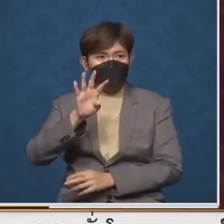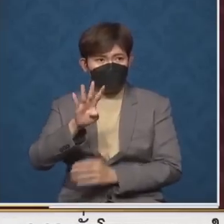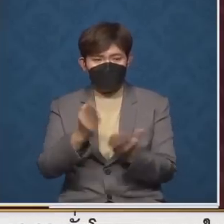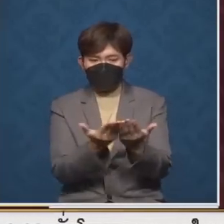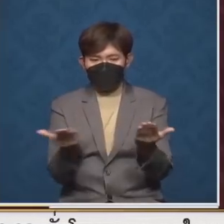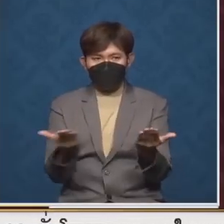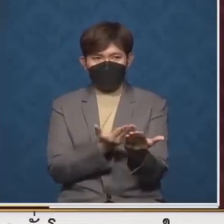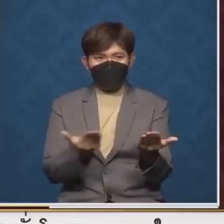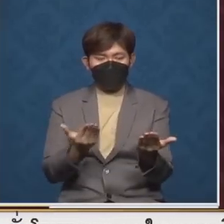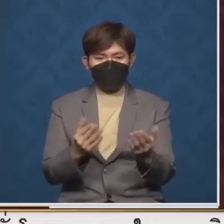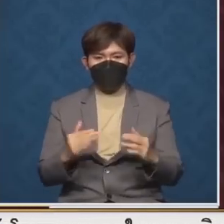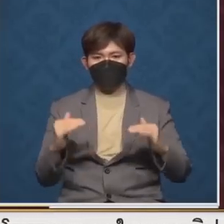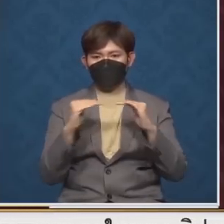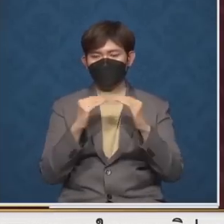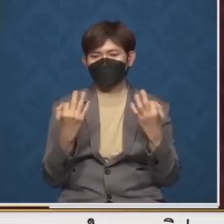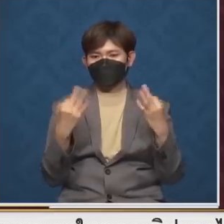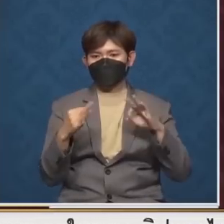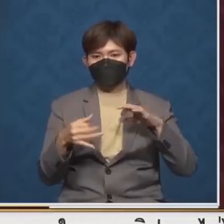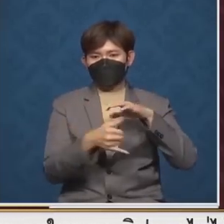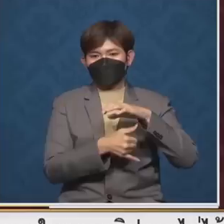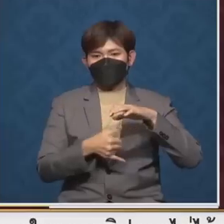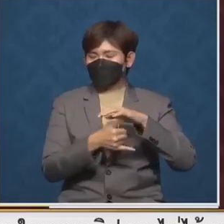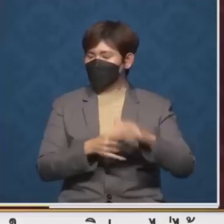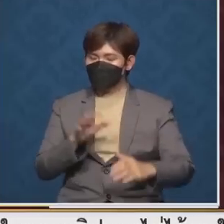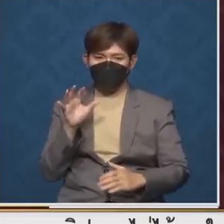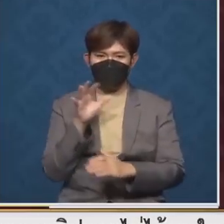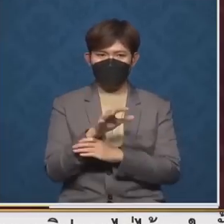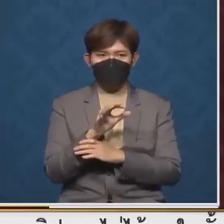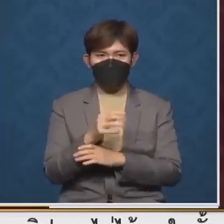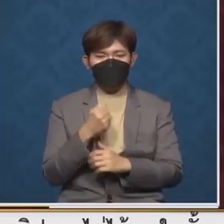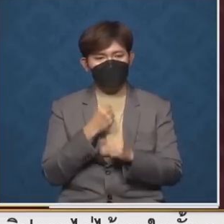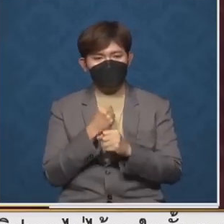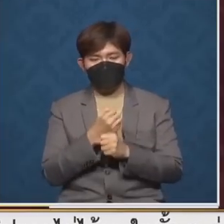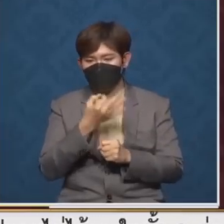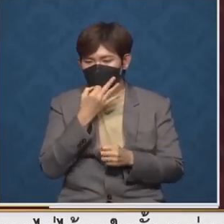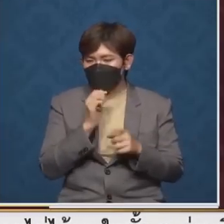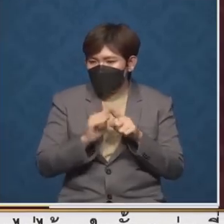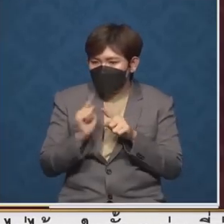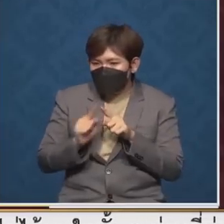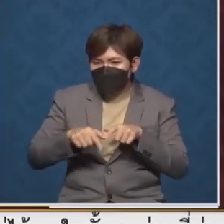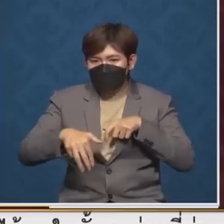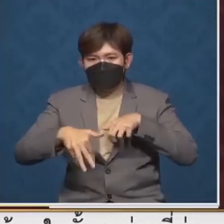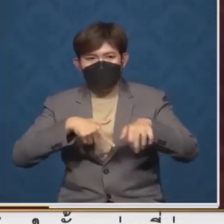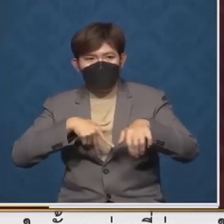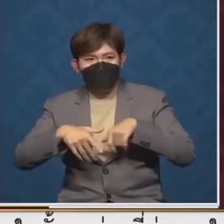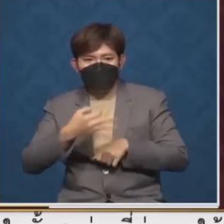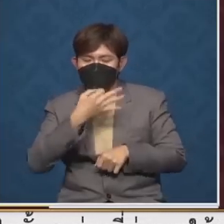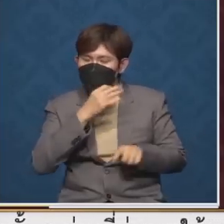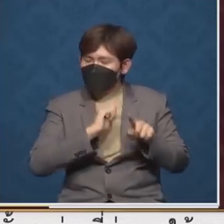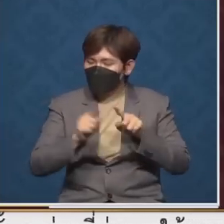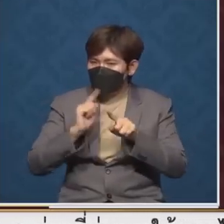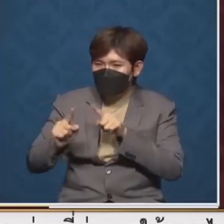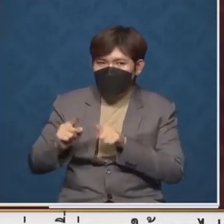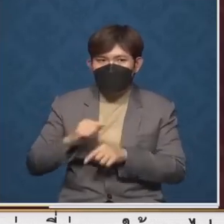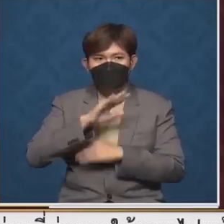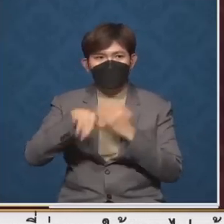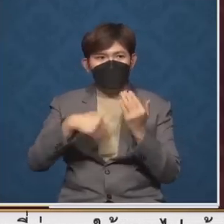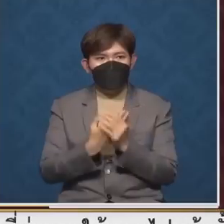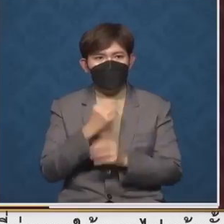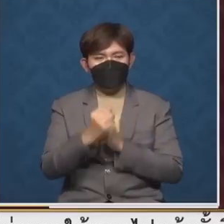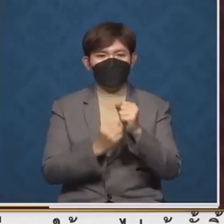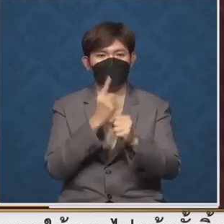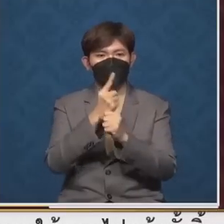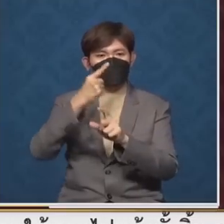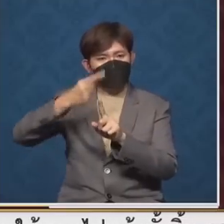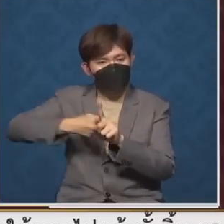ธิ เสรริภาพการออกจากบ้านเคอฟิวและทำมาหากินของคนทุกอาชีพรมเวลาไป 6 เดือนคร